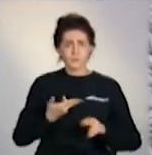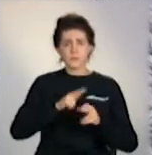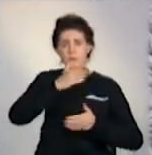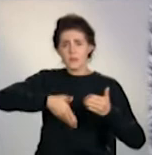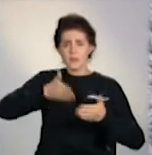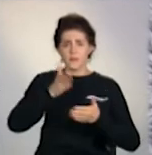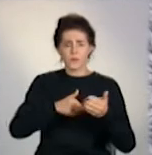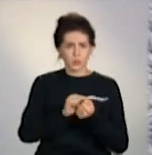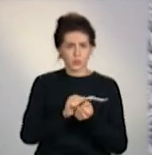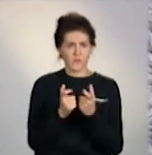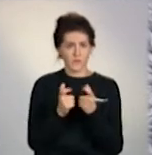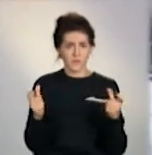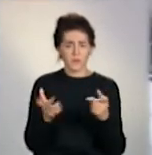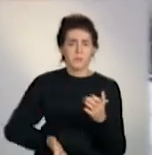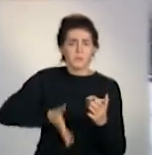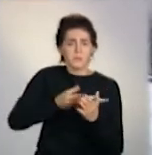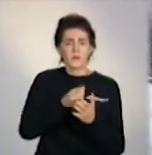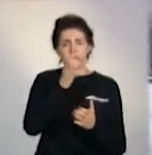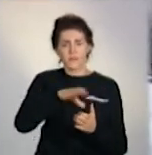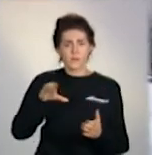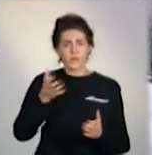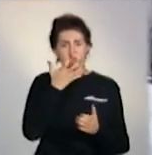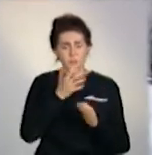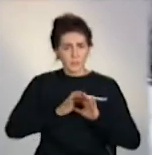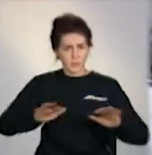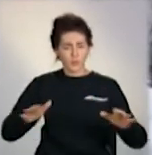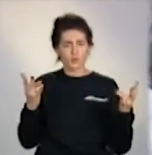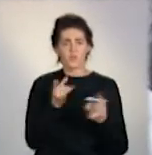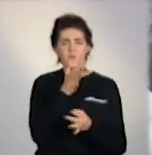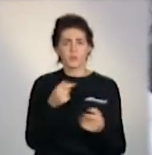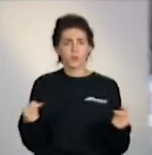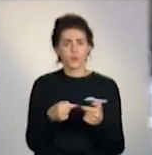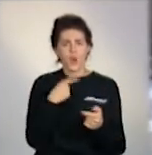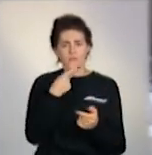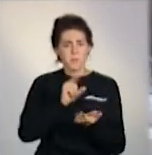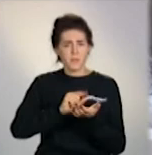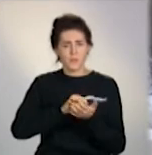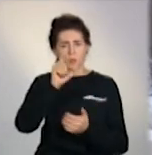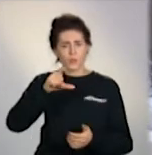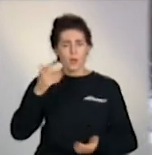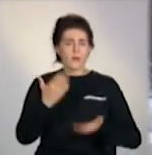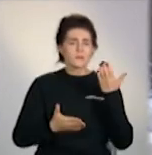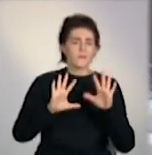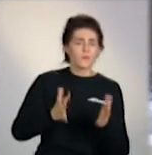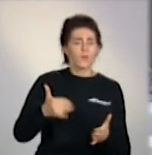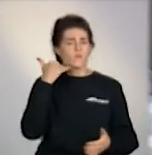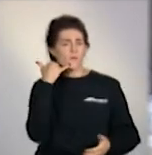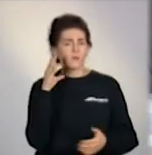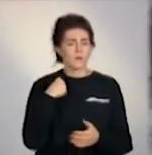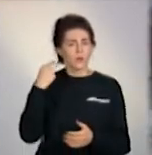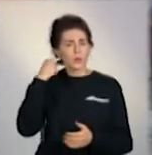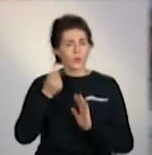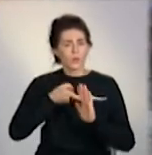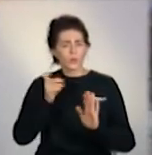скасування паперових квитанцій, сплачувати за опалення треба вчасно, кажуть пенсіонери. А якщо щось не дочули в слухавці або не